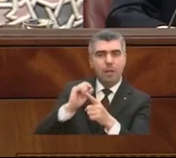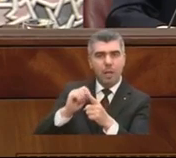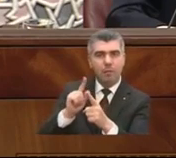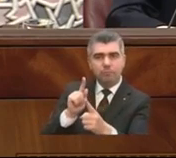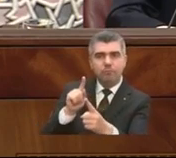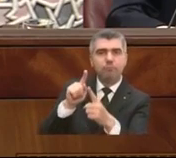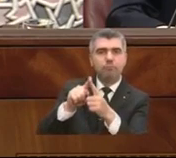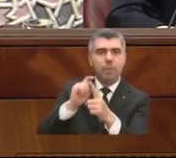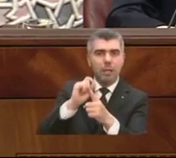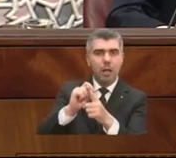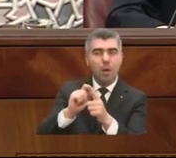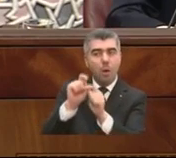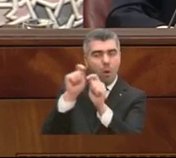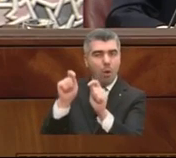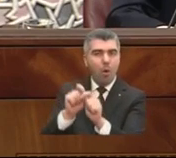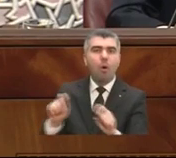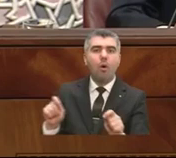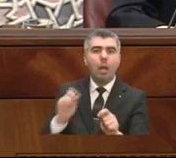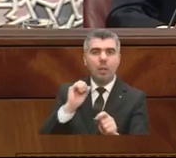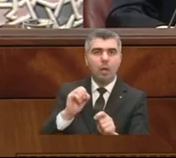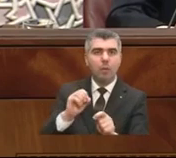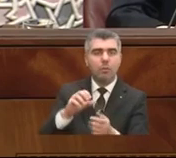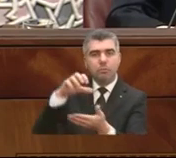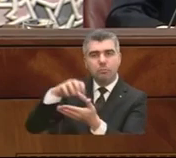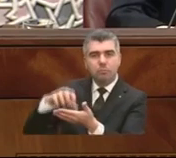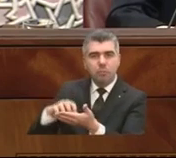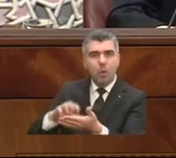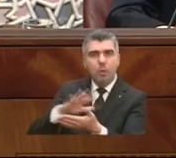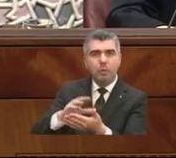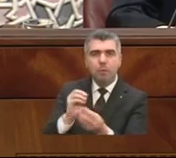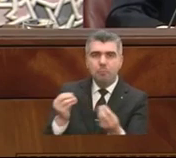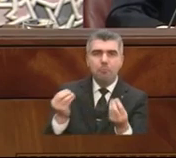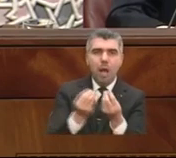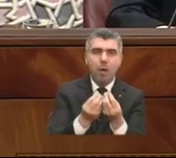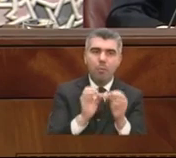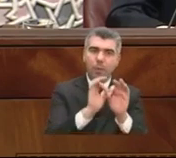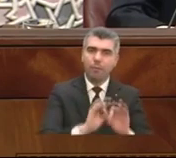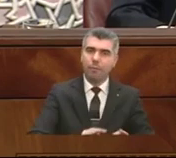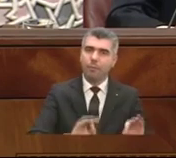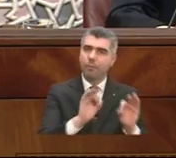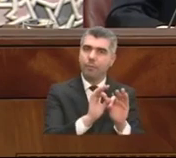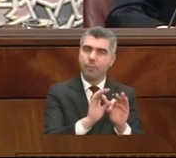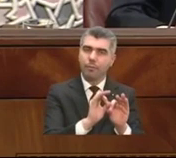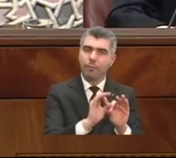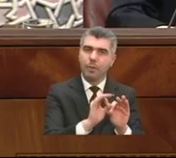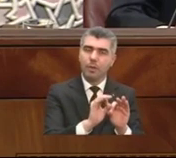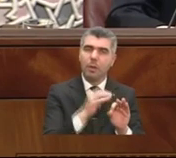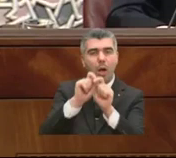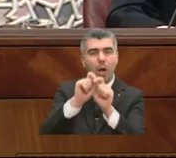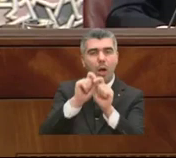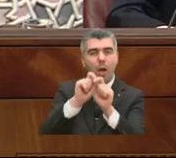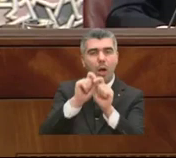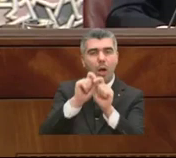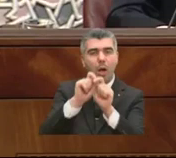ذات سيادة ومؤسساتها وتدخلت في شؤونها الداخلية، بل تلتزم